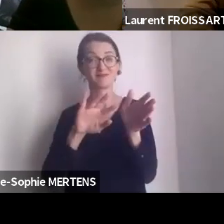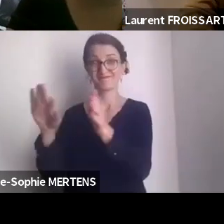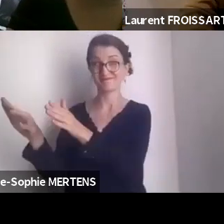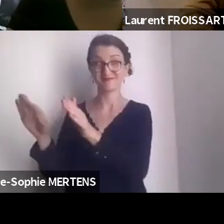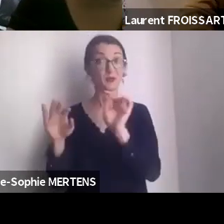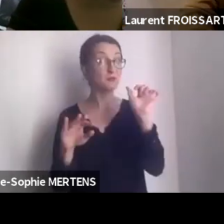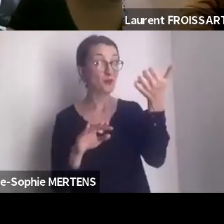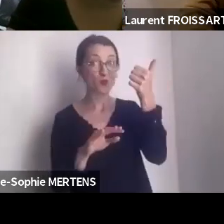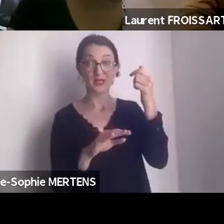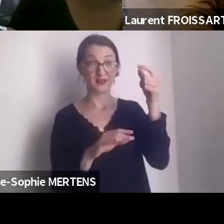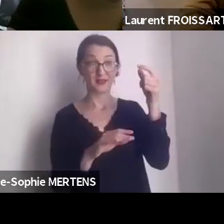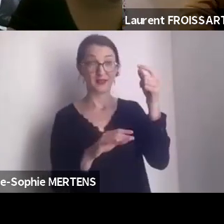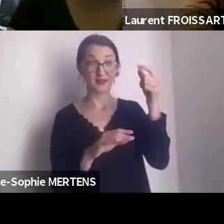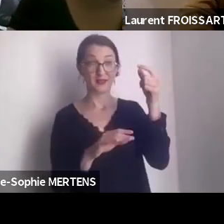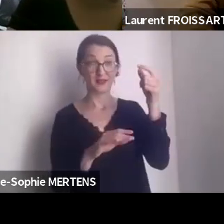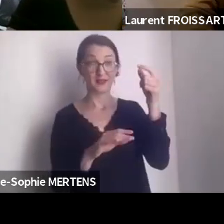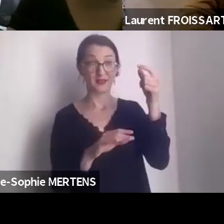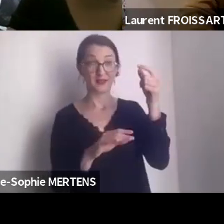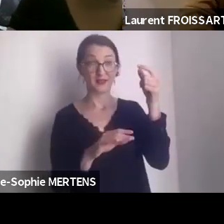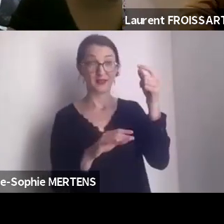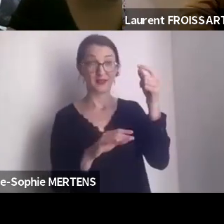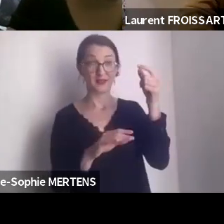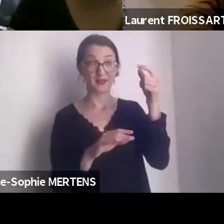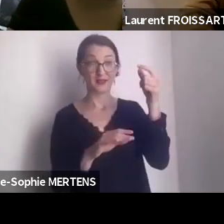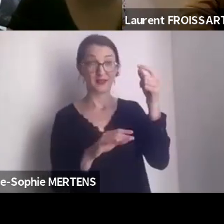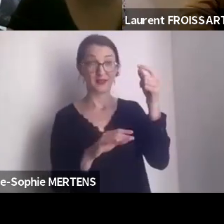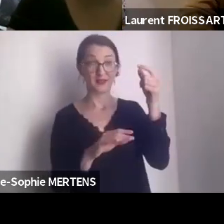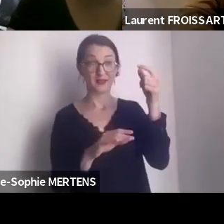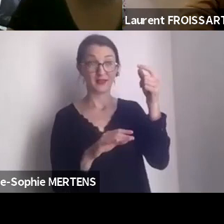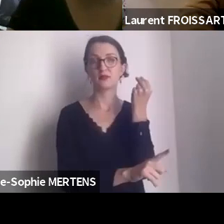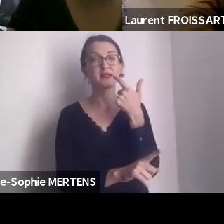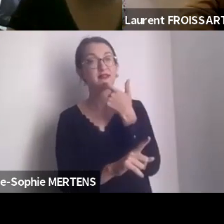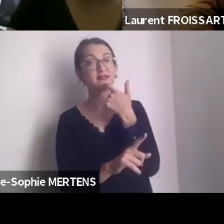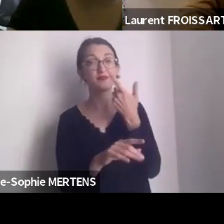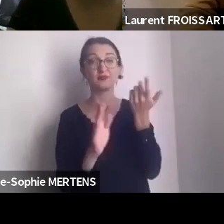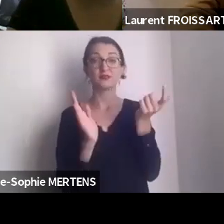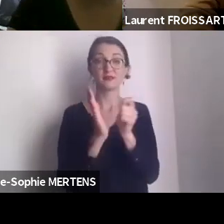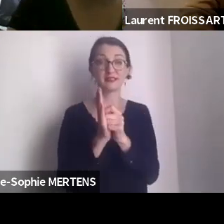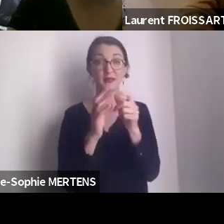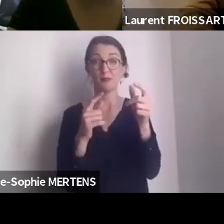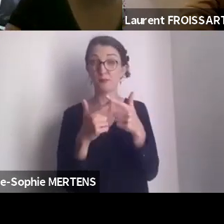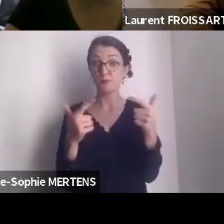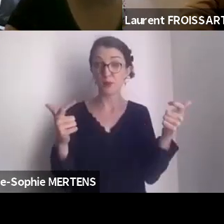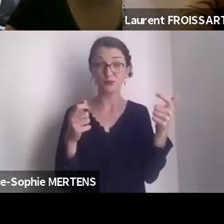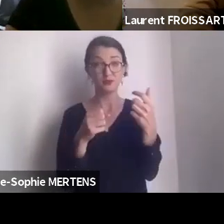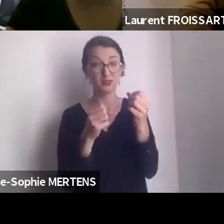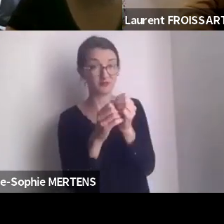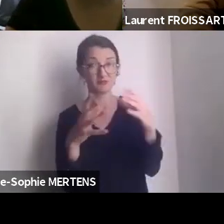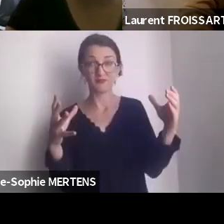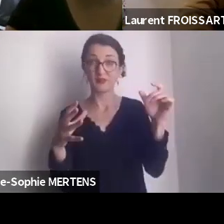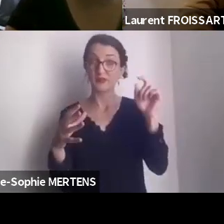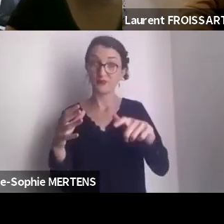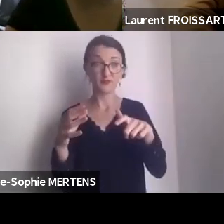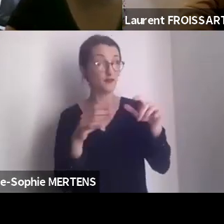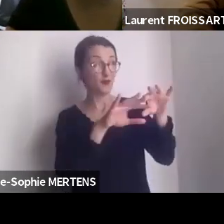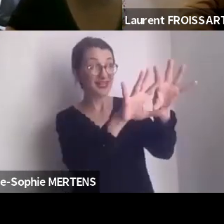l'intention, c'est de dire quand on développe un produit, on le développe en général en équipe, en interaction avec un certain nombre de personnes, que ce soit